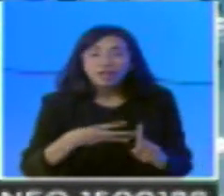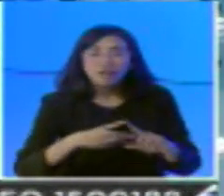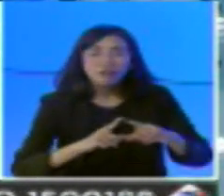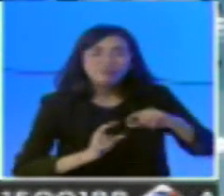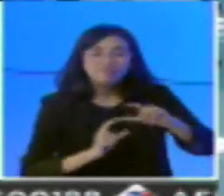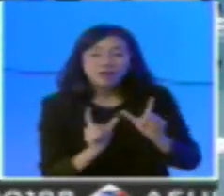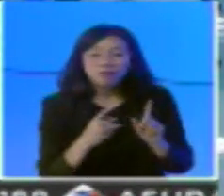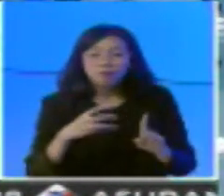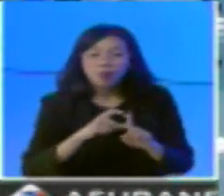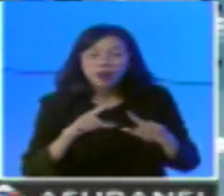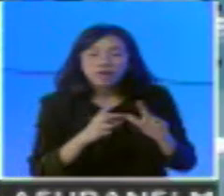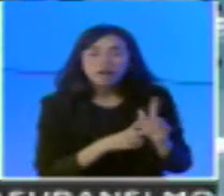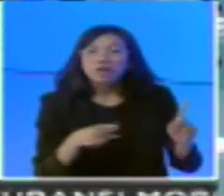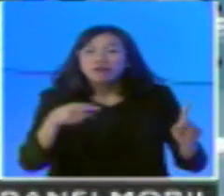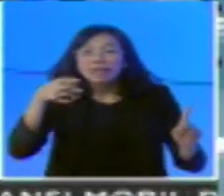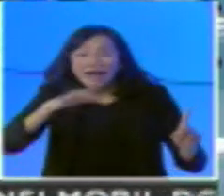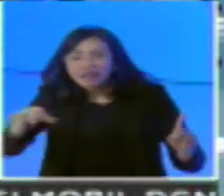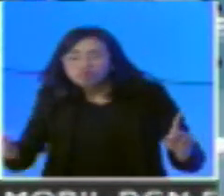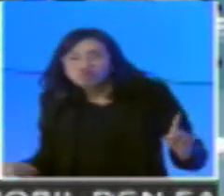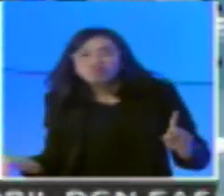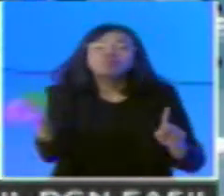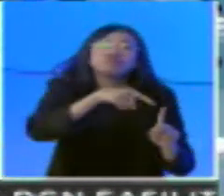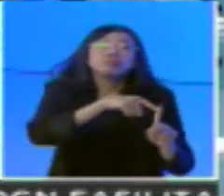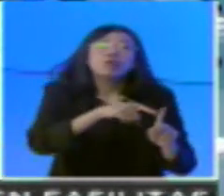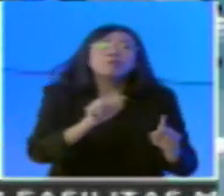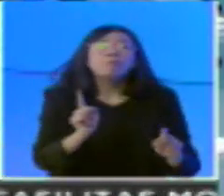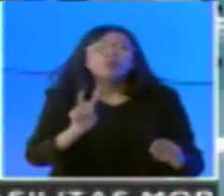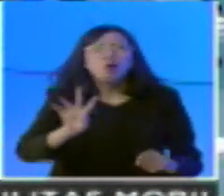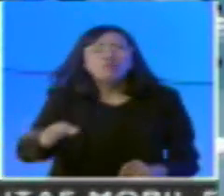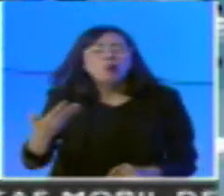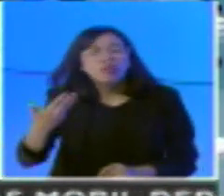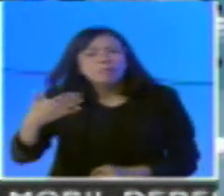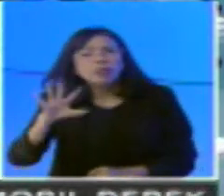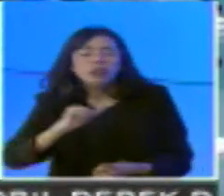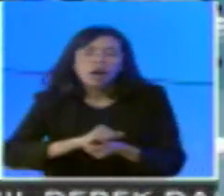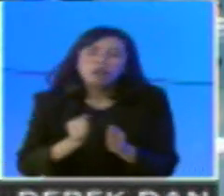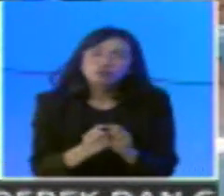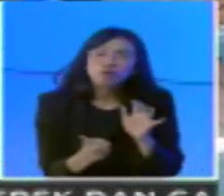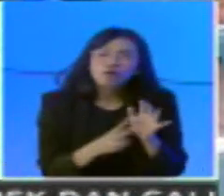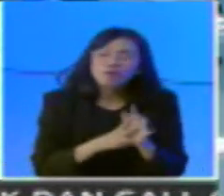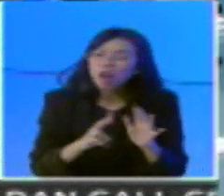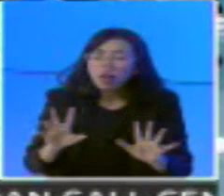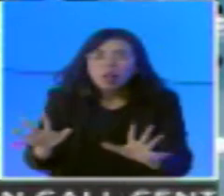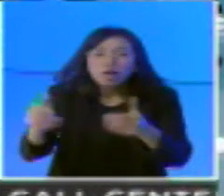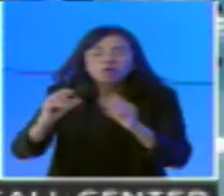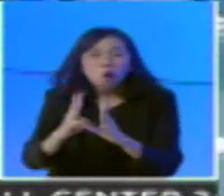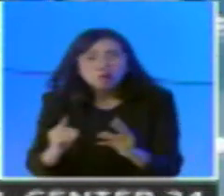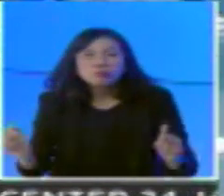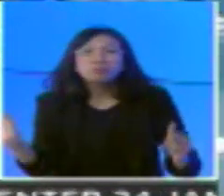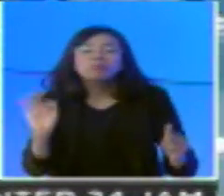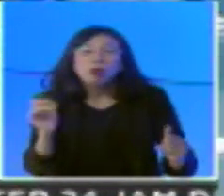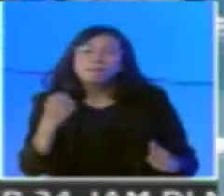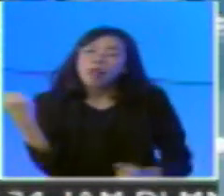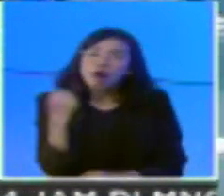senior KPK Novel Baswedan selama 2 tahun lebih. Penyelidikan kasus Novel Baswedan namun belum juga berhasil mengungkap